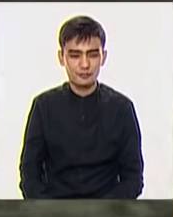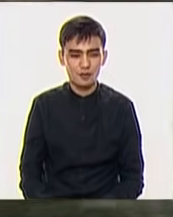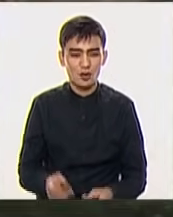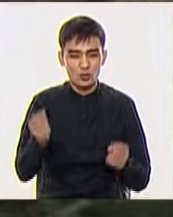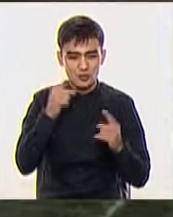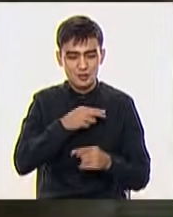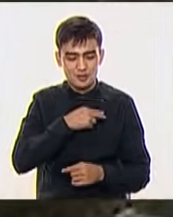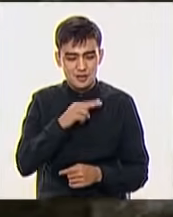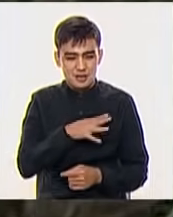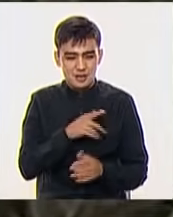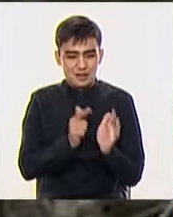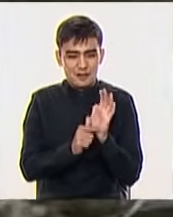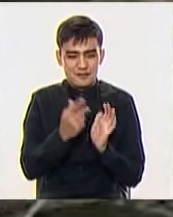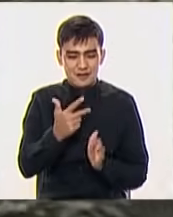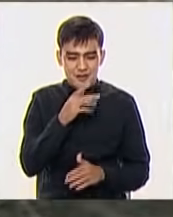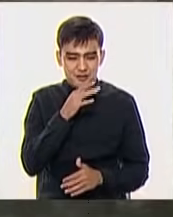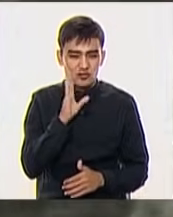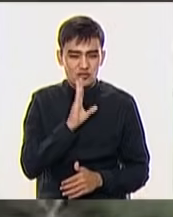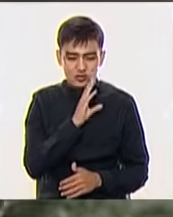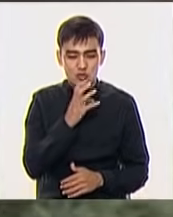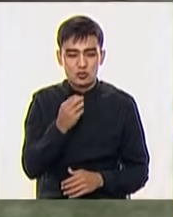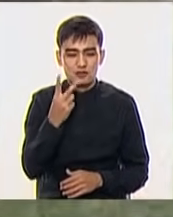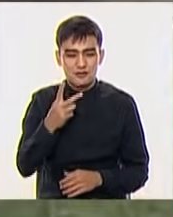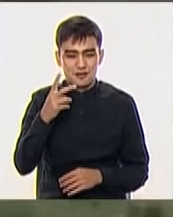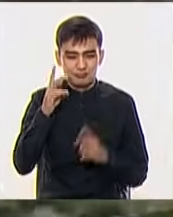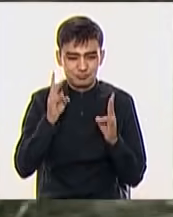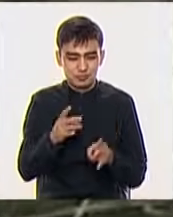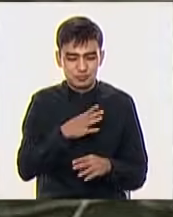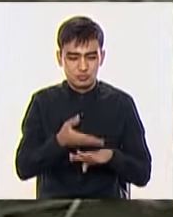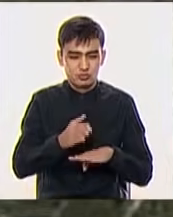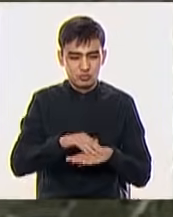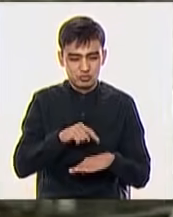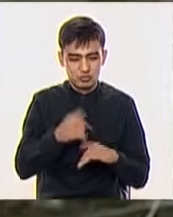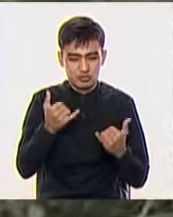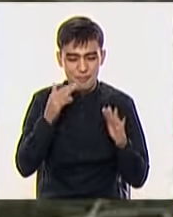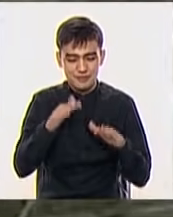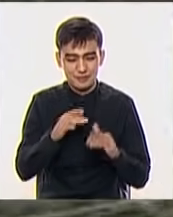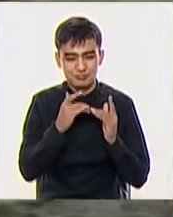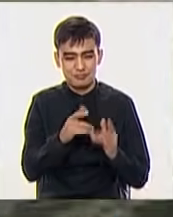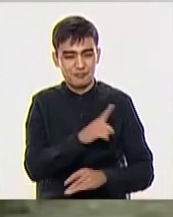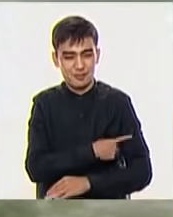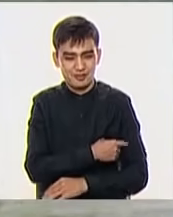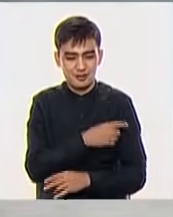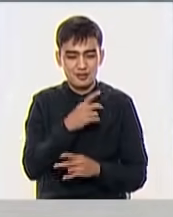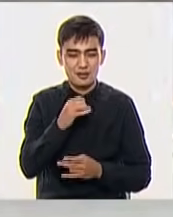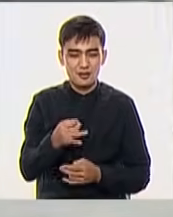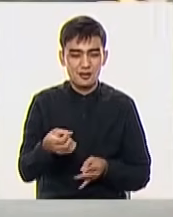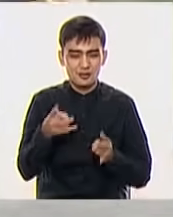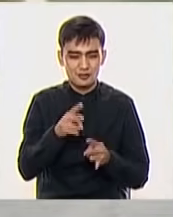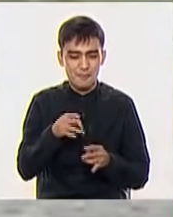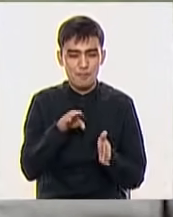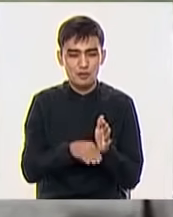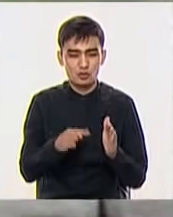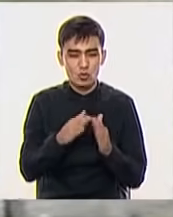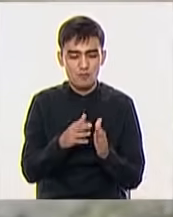Известно, что погибла 73-летняя женщина. Еще двое пострадавших в тяжелом состоянии поступили в больницу. Огонь оставил без